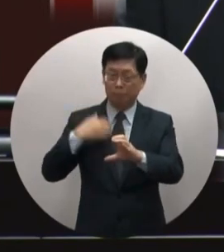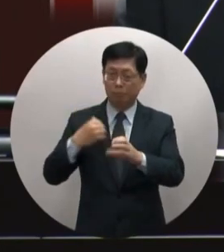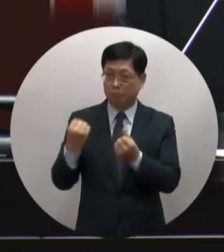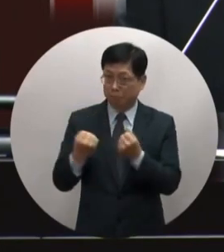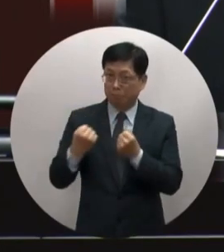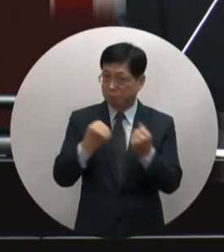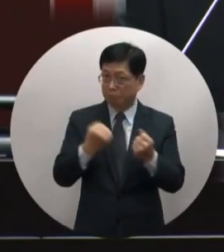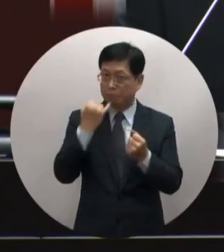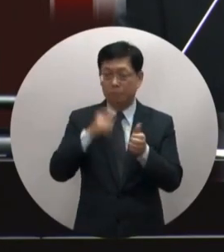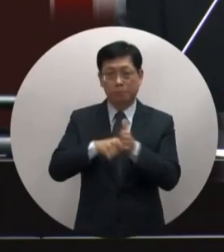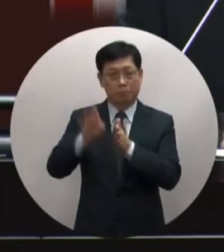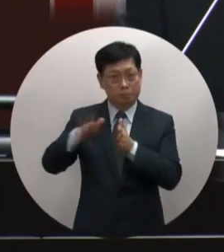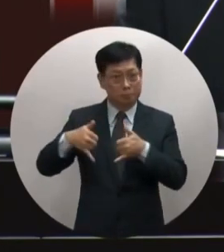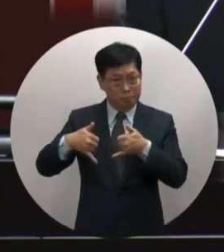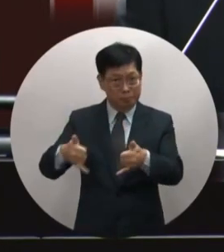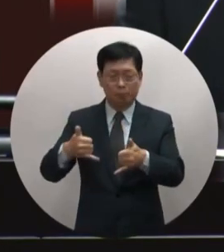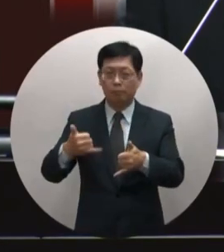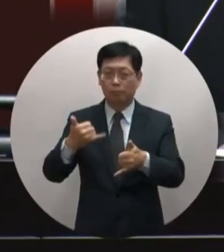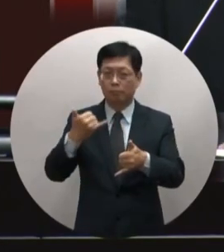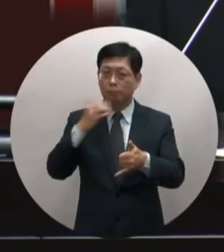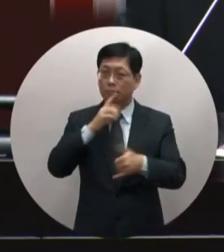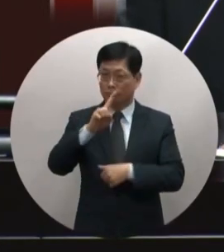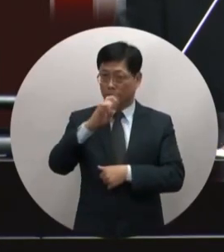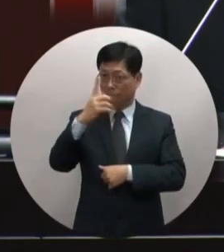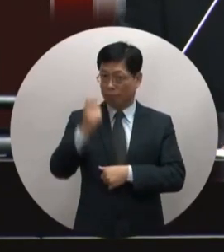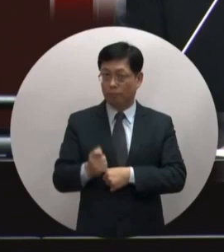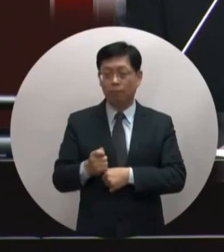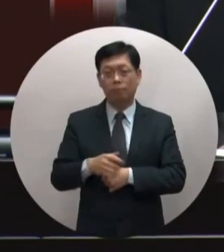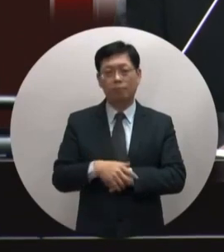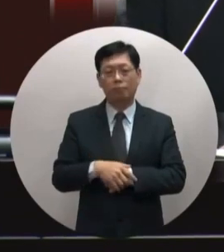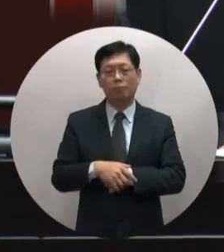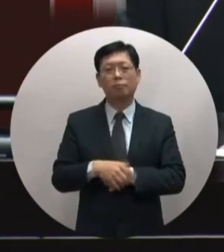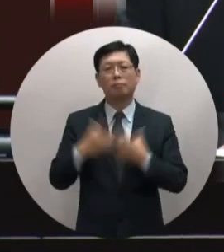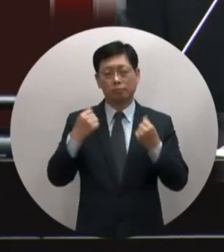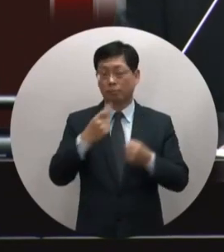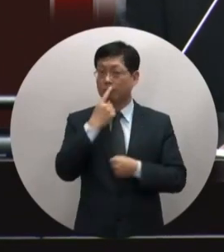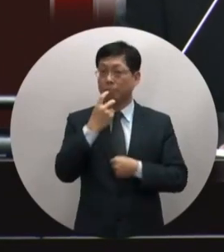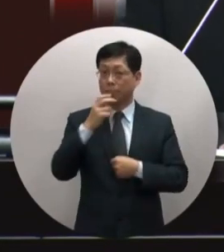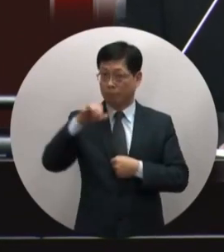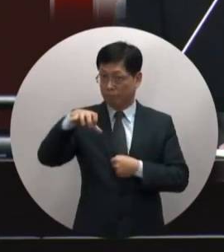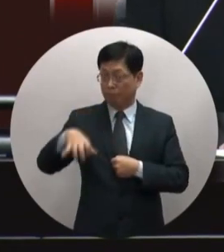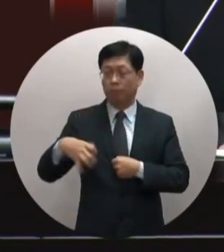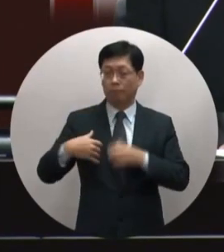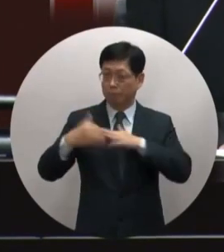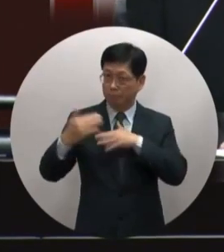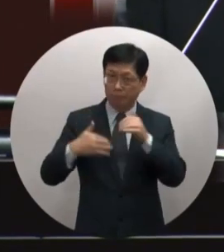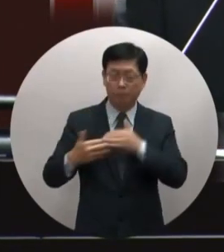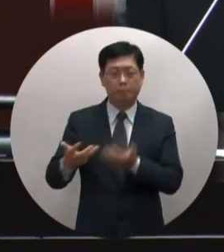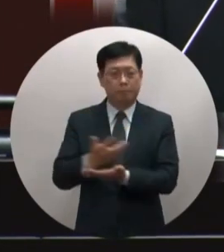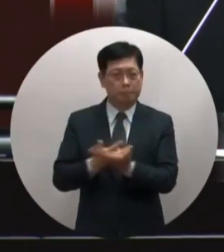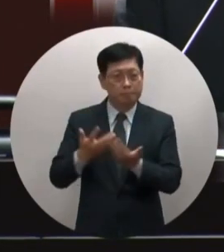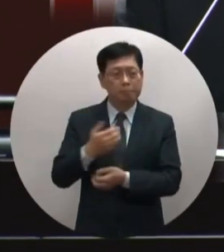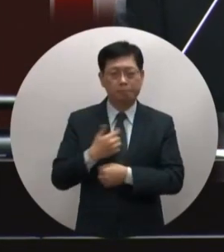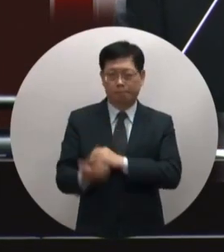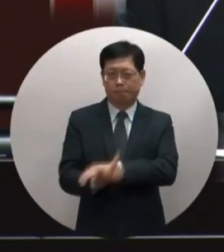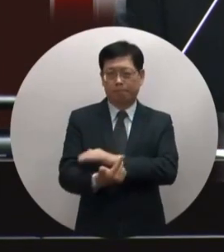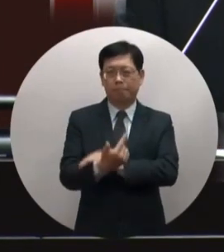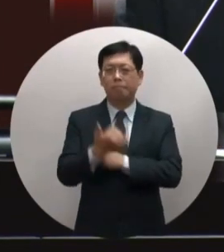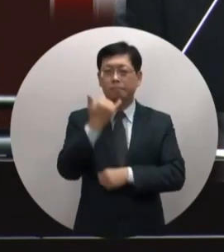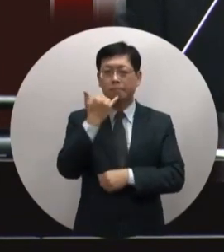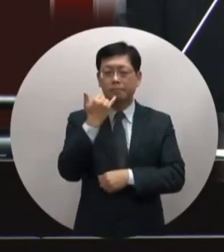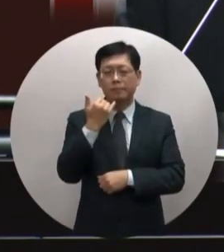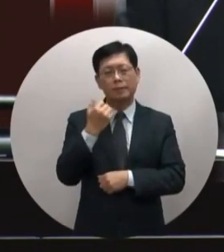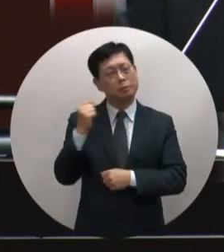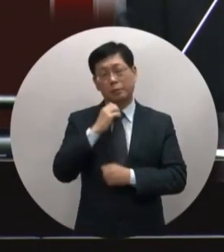專屬的喔他也可以走的路線14億啊也是中央地方大家協調趕快來超